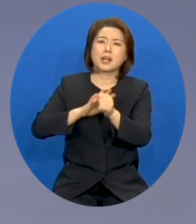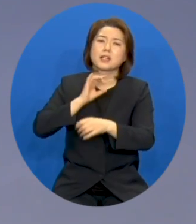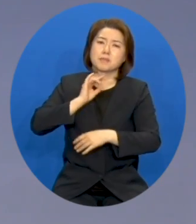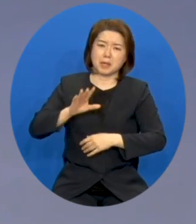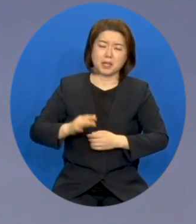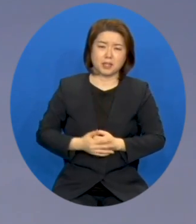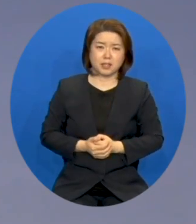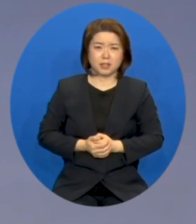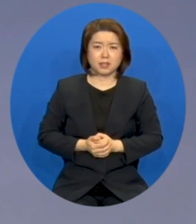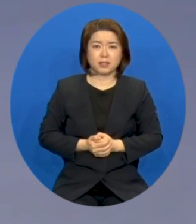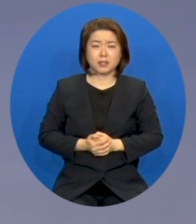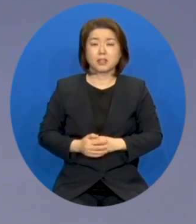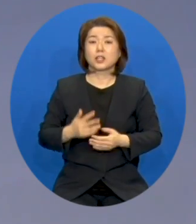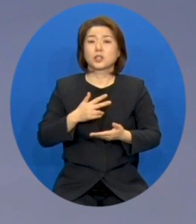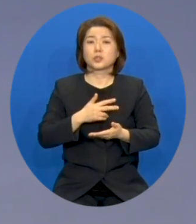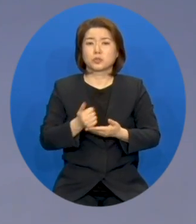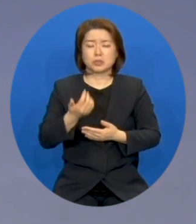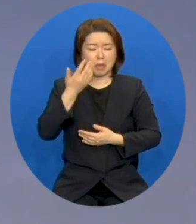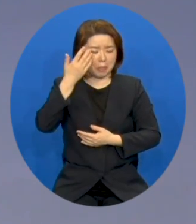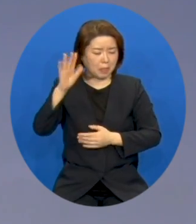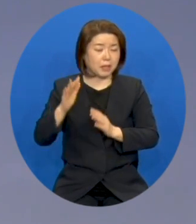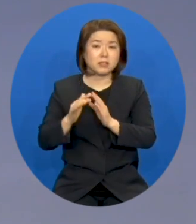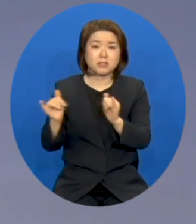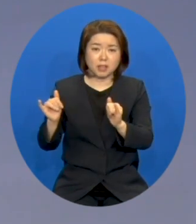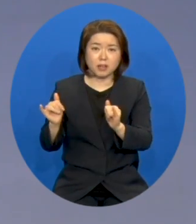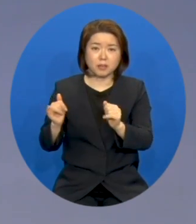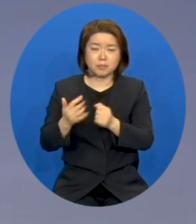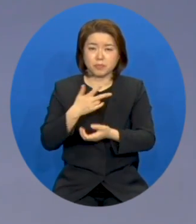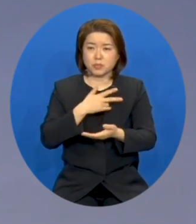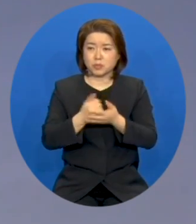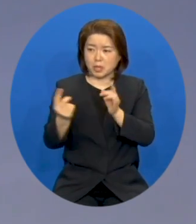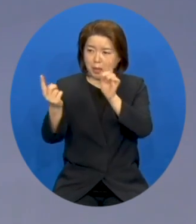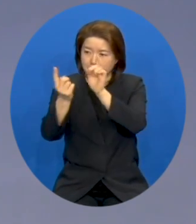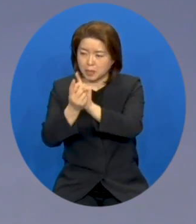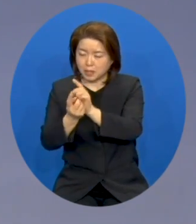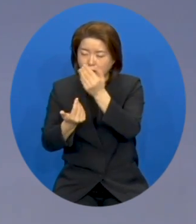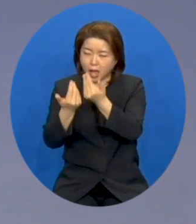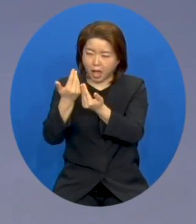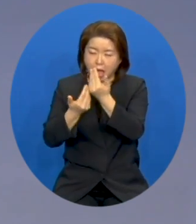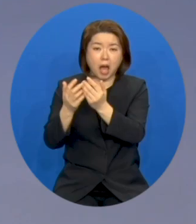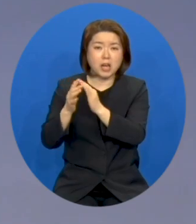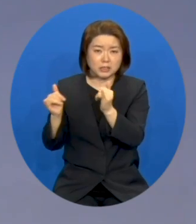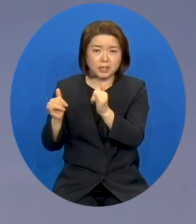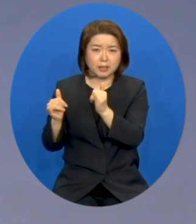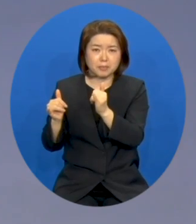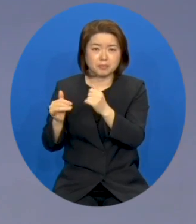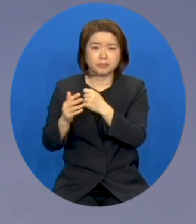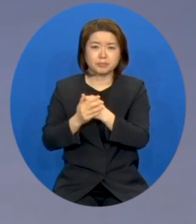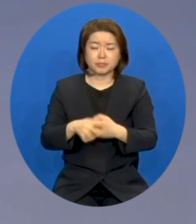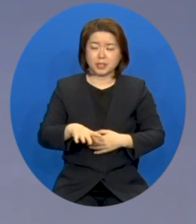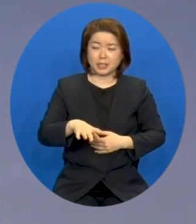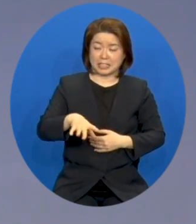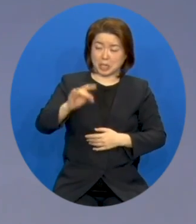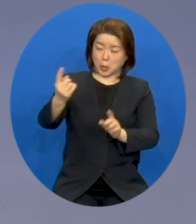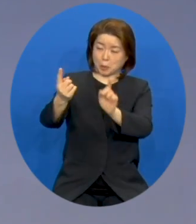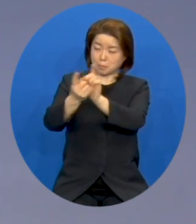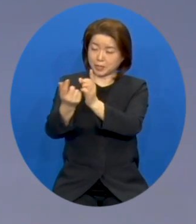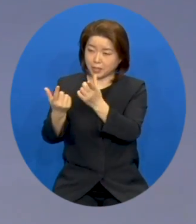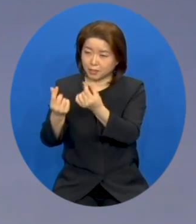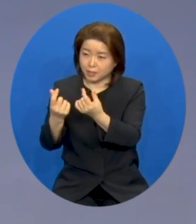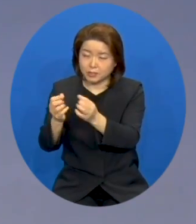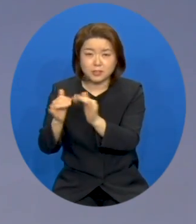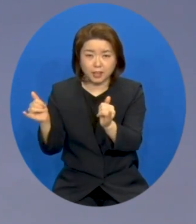없습니다. 주님이 낯선 사람, 주님 뵙는 게 어색한 사람, 처음 만나는 것 같은